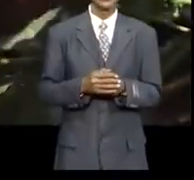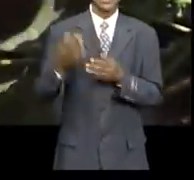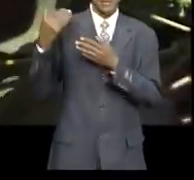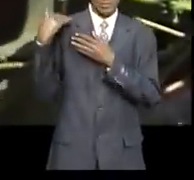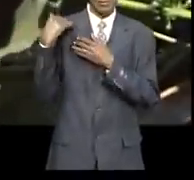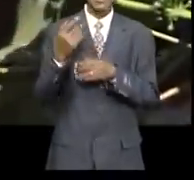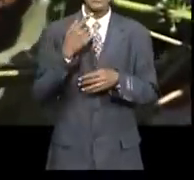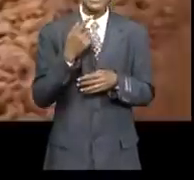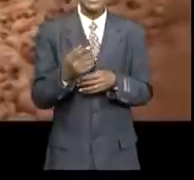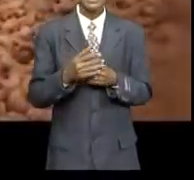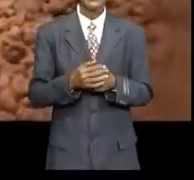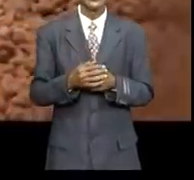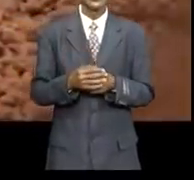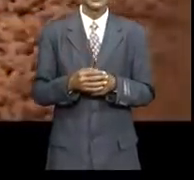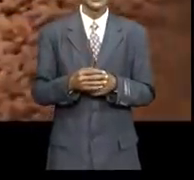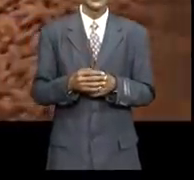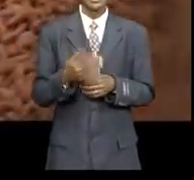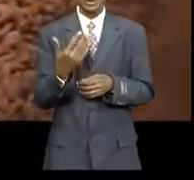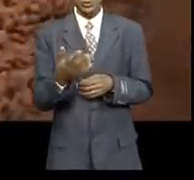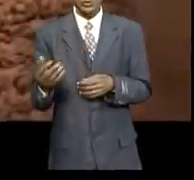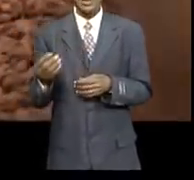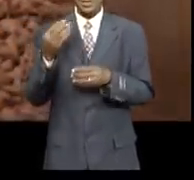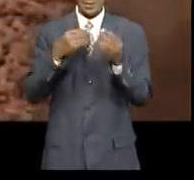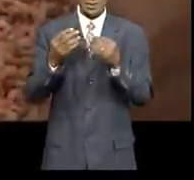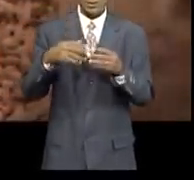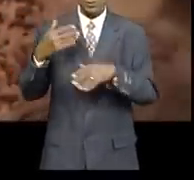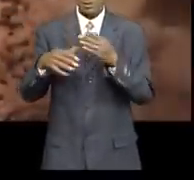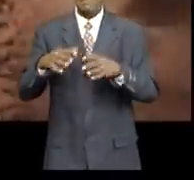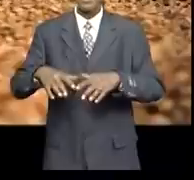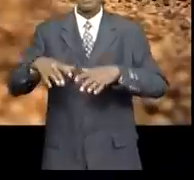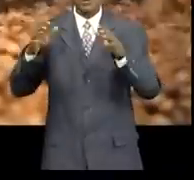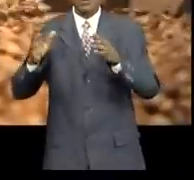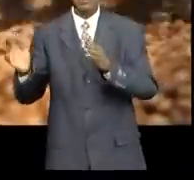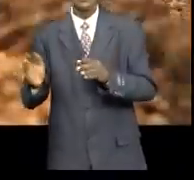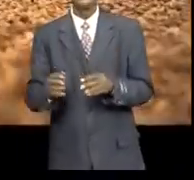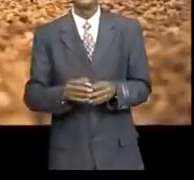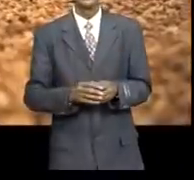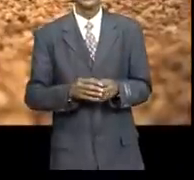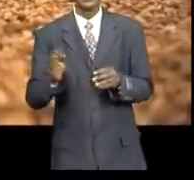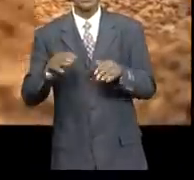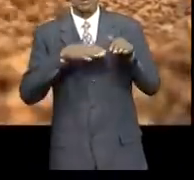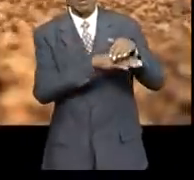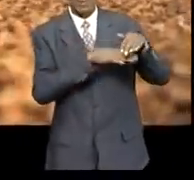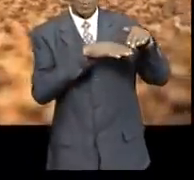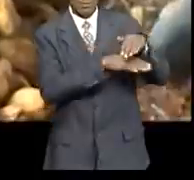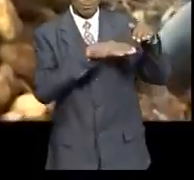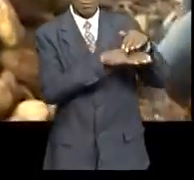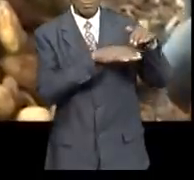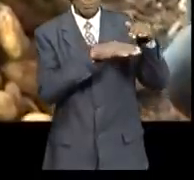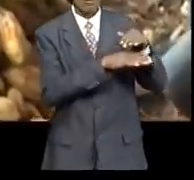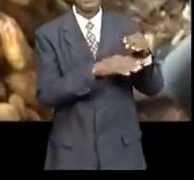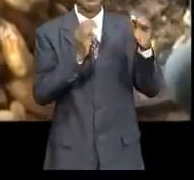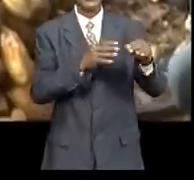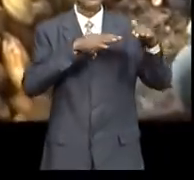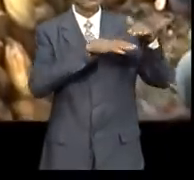torréfaction, l'entreposage, l'usinage, c'est l'ONAPAC qui doit les agréer pour qu'ils se rassurent que toutes les